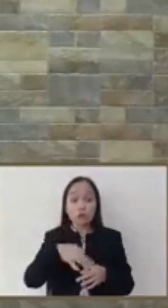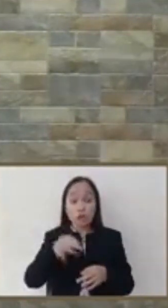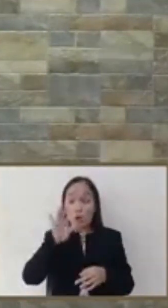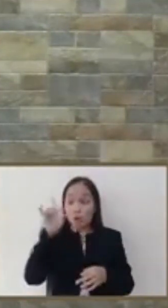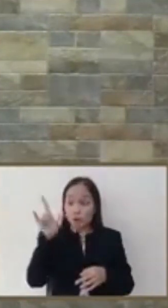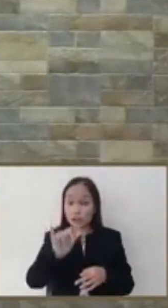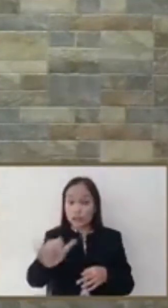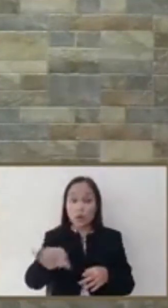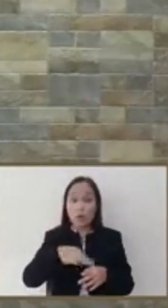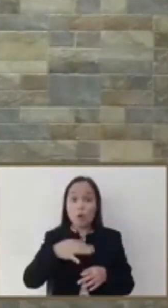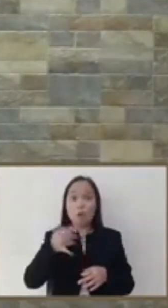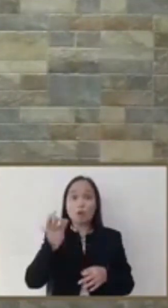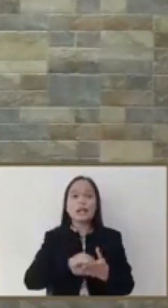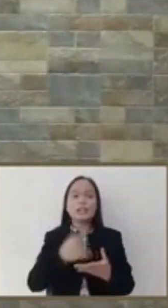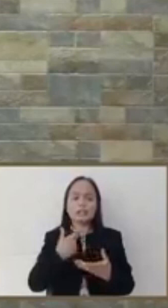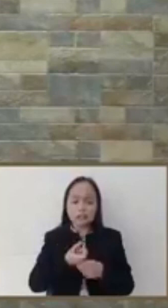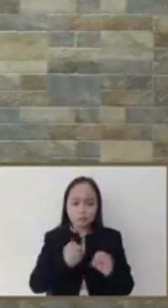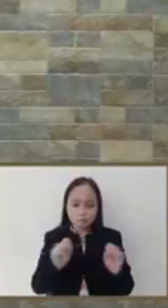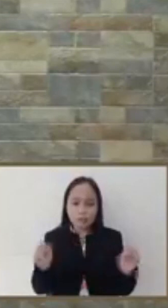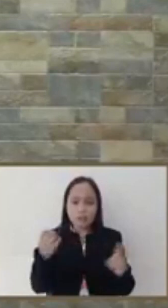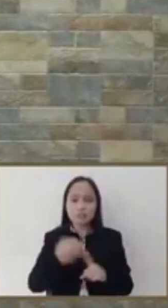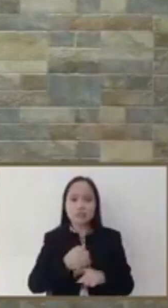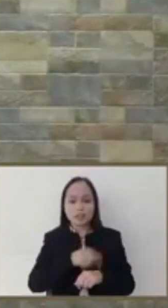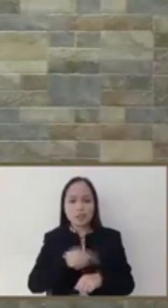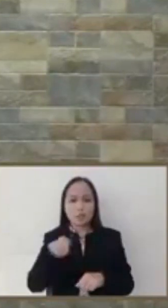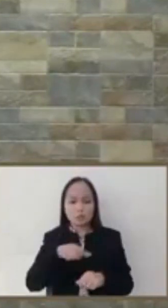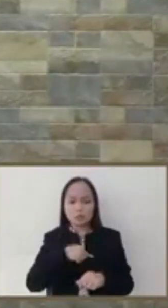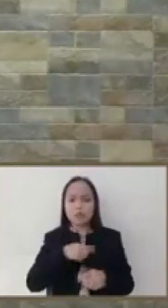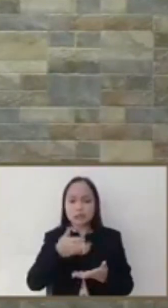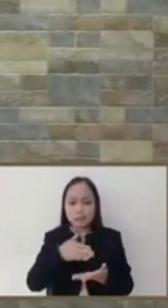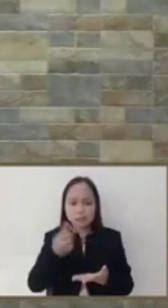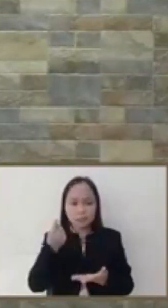eternal soul, that is getting saved every time we win them.